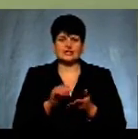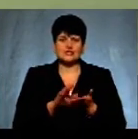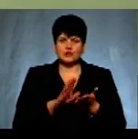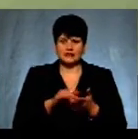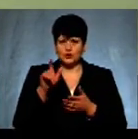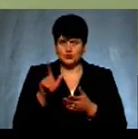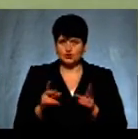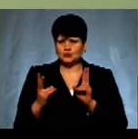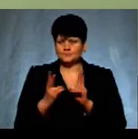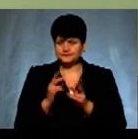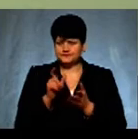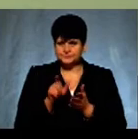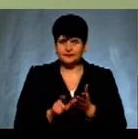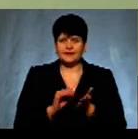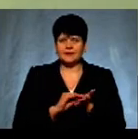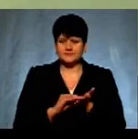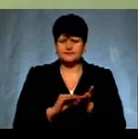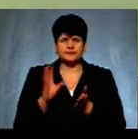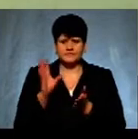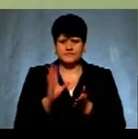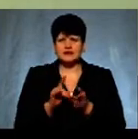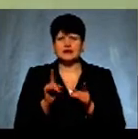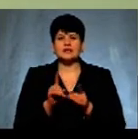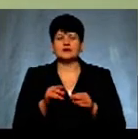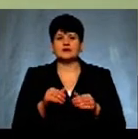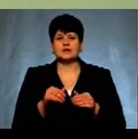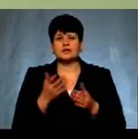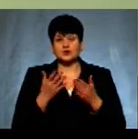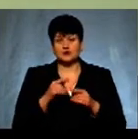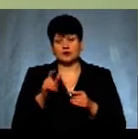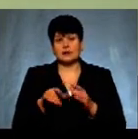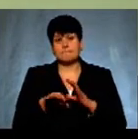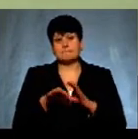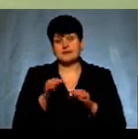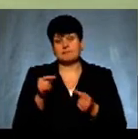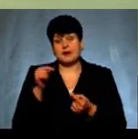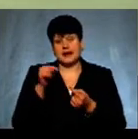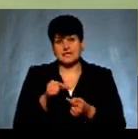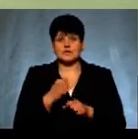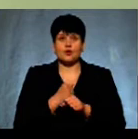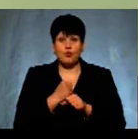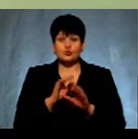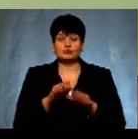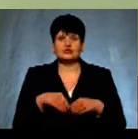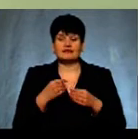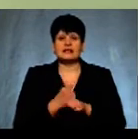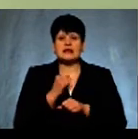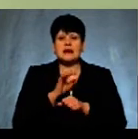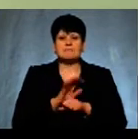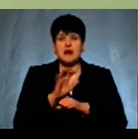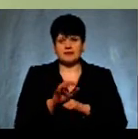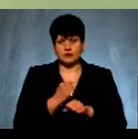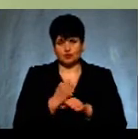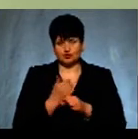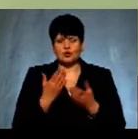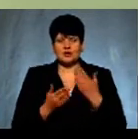реєструвати, фіксувати всі дані, і якщо людині підбереться робота, будуть давати направлення на роботу. Якщо ж